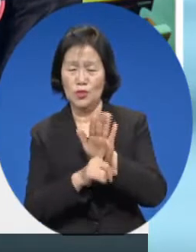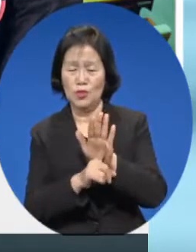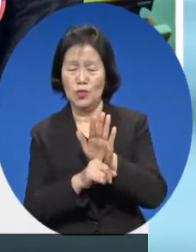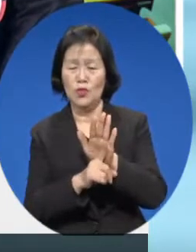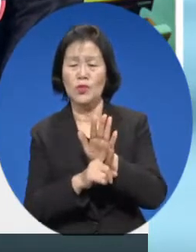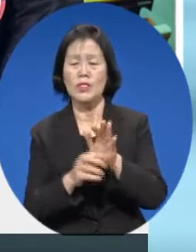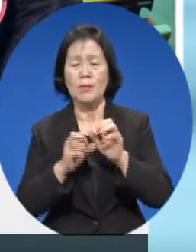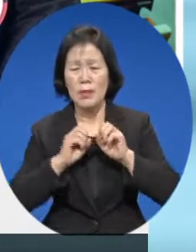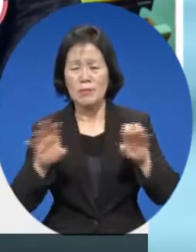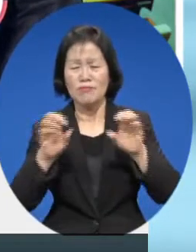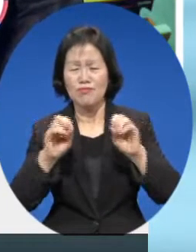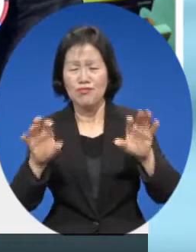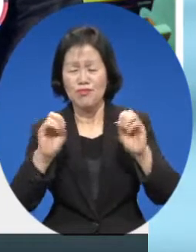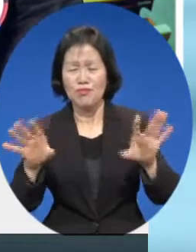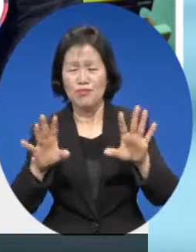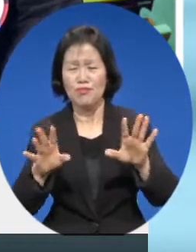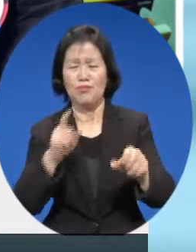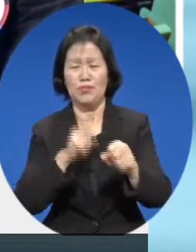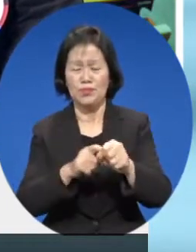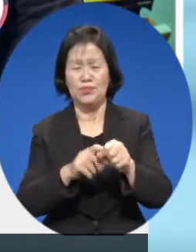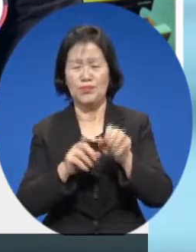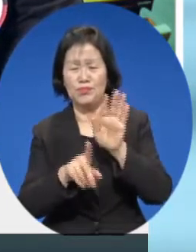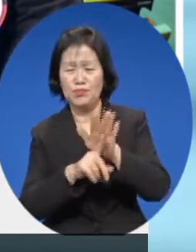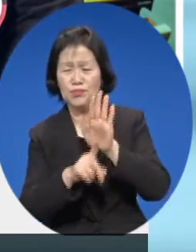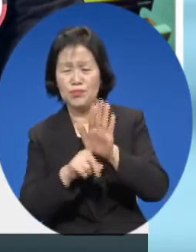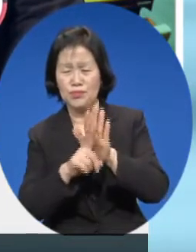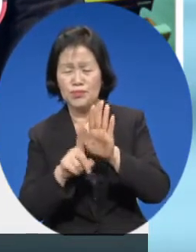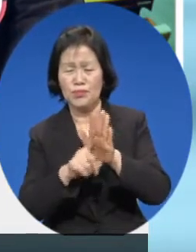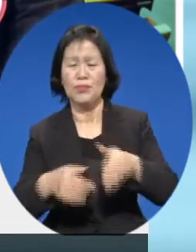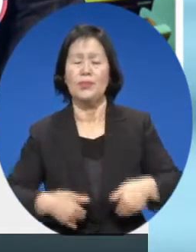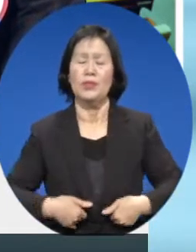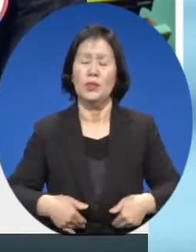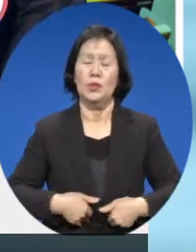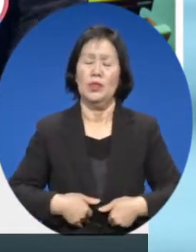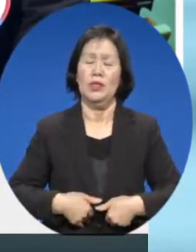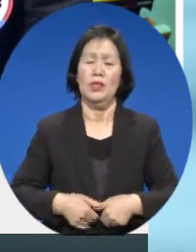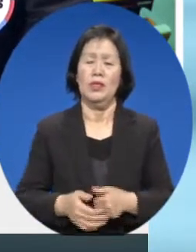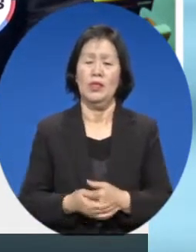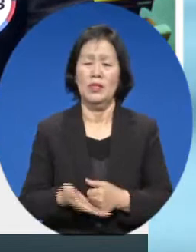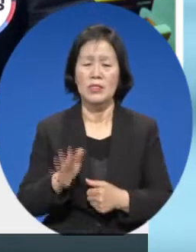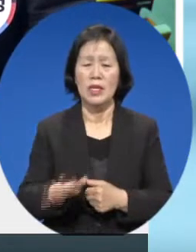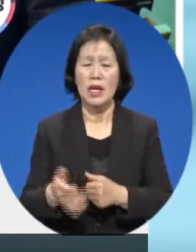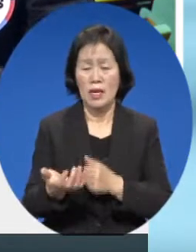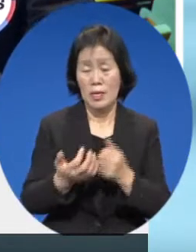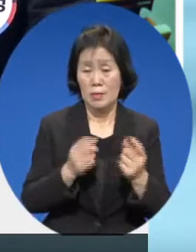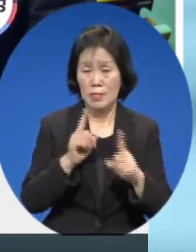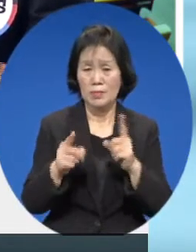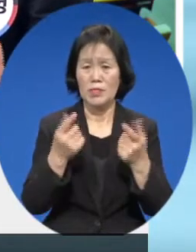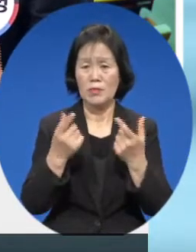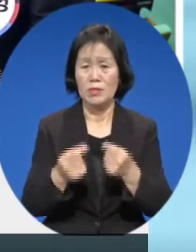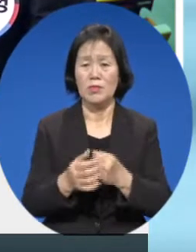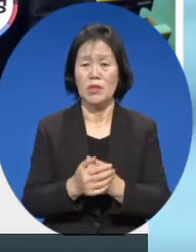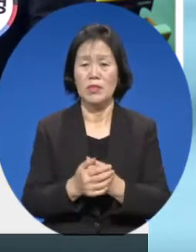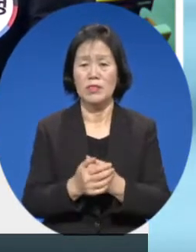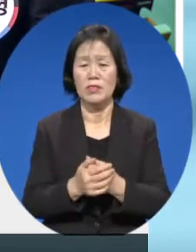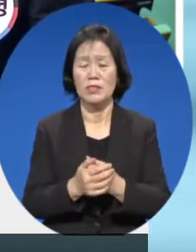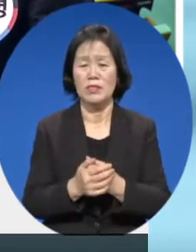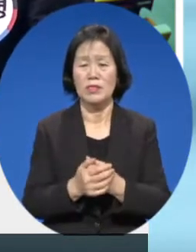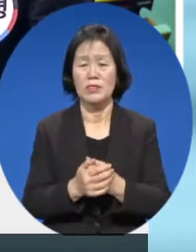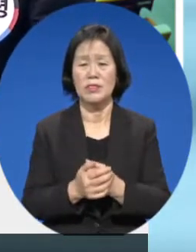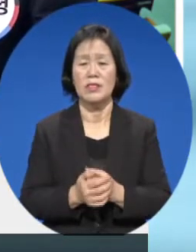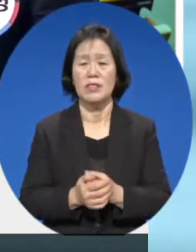환기시키고 그 취지를 알리는 절차가 굉장히 필요하지 않겠습니까 그런데 좀 전에 말씀 하신 것 처럼 좀비로 다리미 길게 말씀을